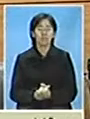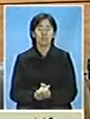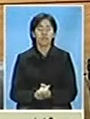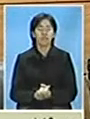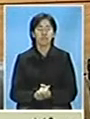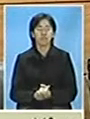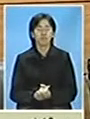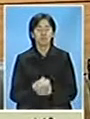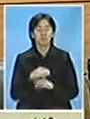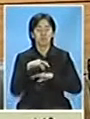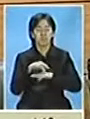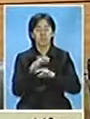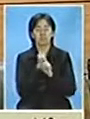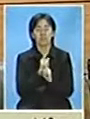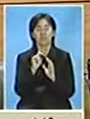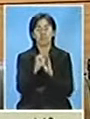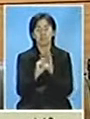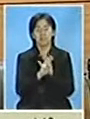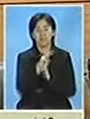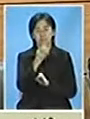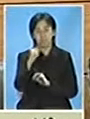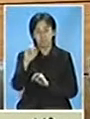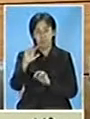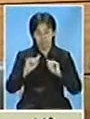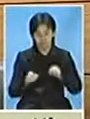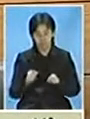ที่ดำรงตำแหน่งตามมาตรา15วงเล็บ5